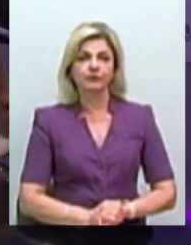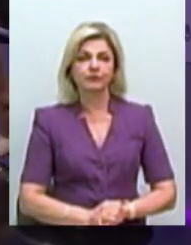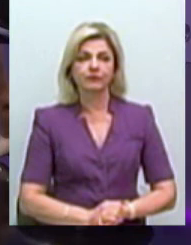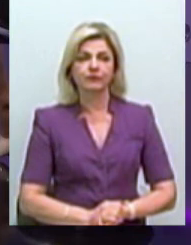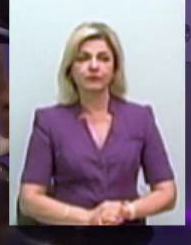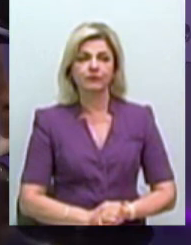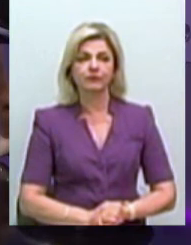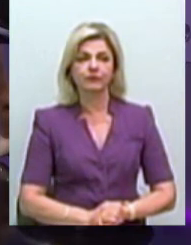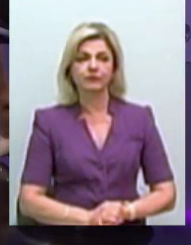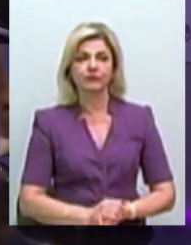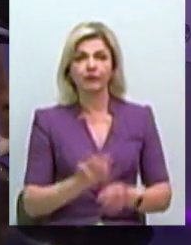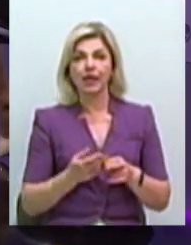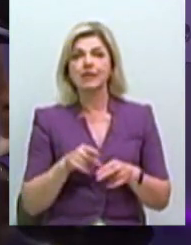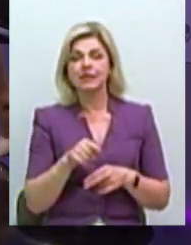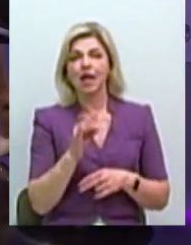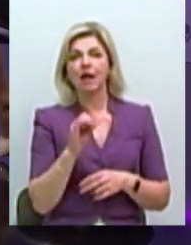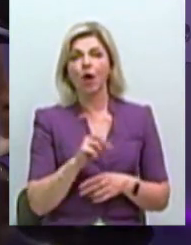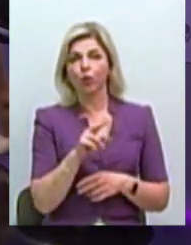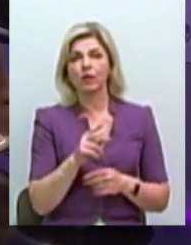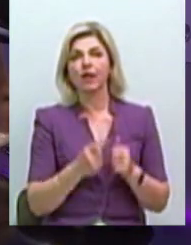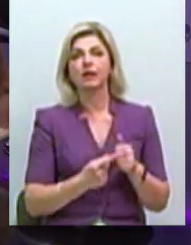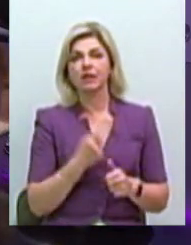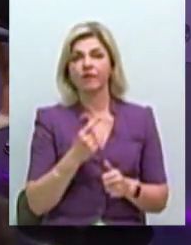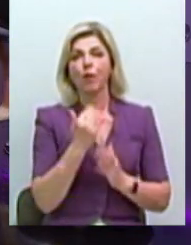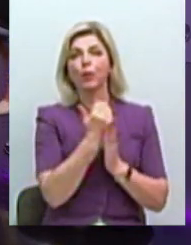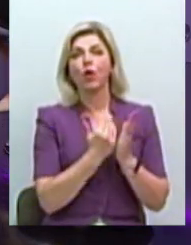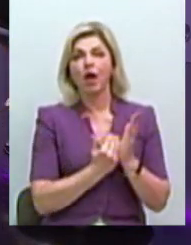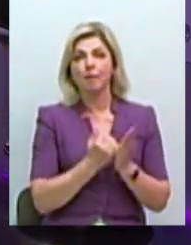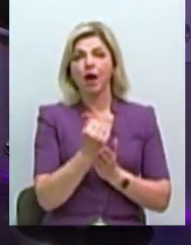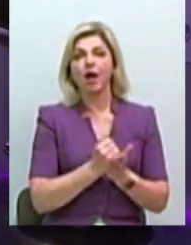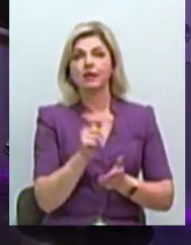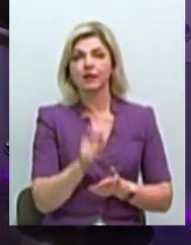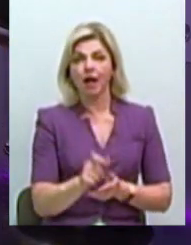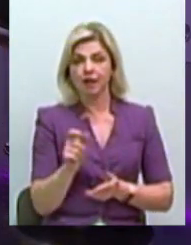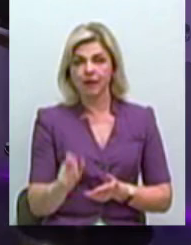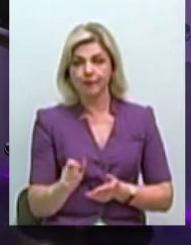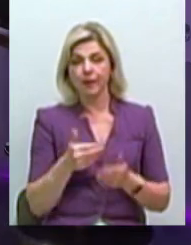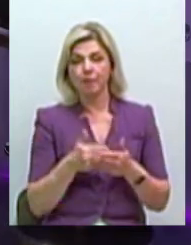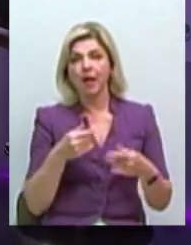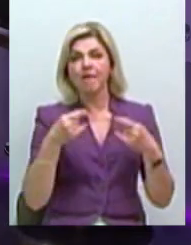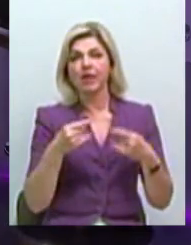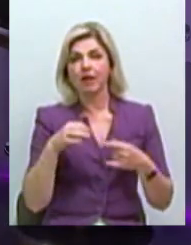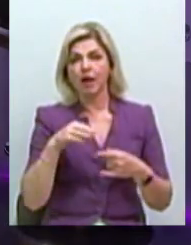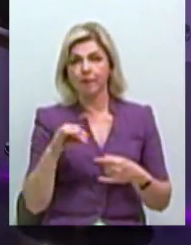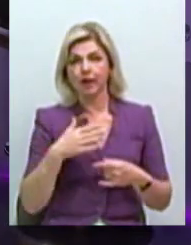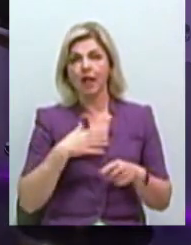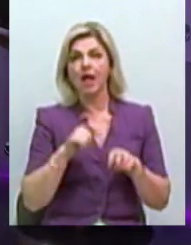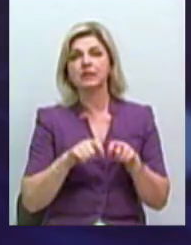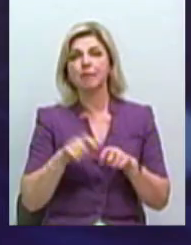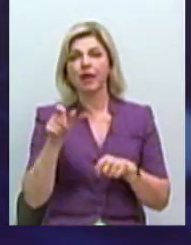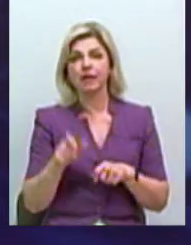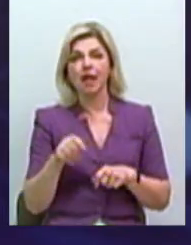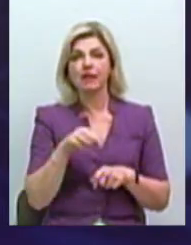Отже, цей раунд називається «Програма кандидата». Перед ефірами наша експертка Тетяна